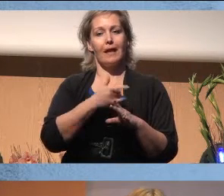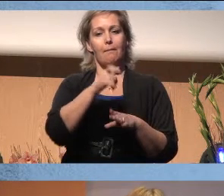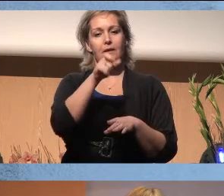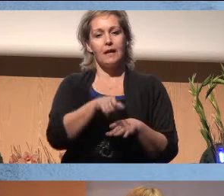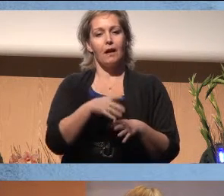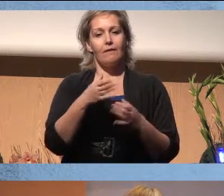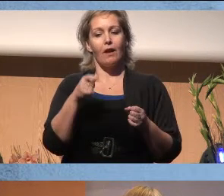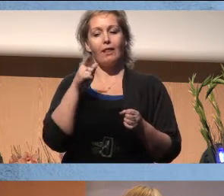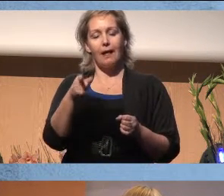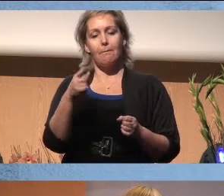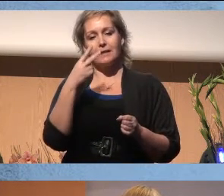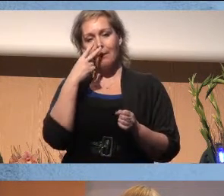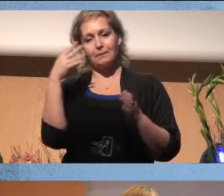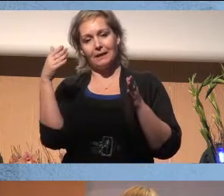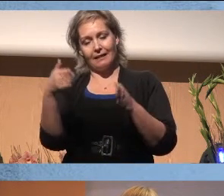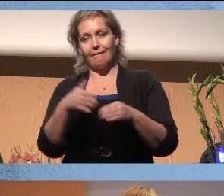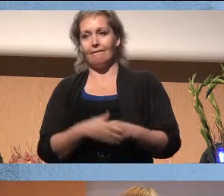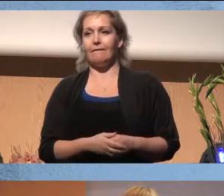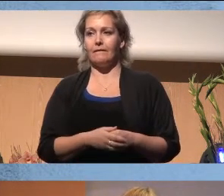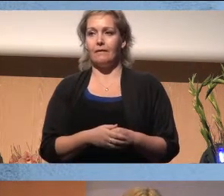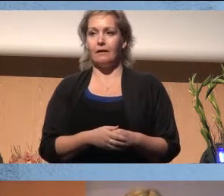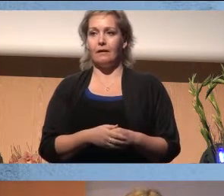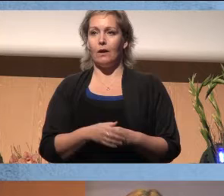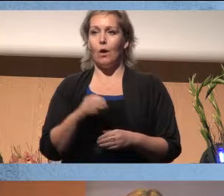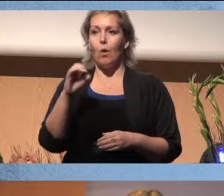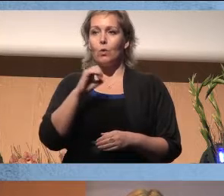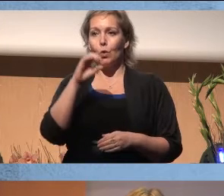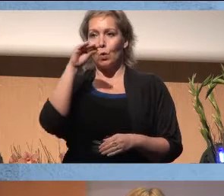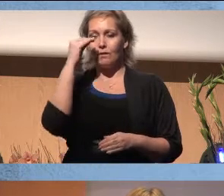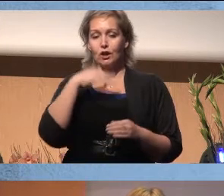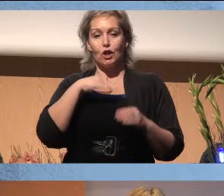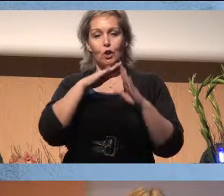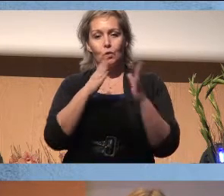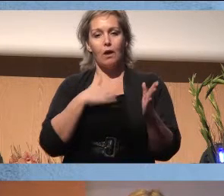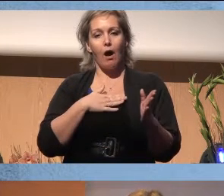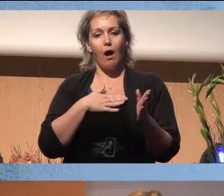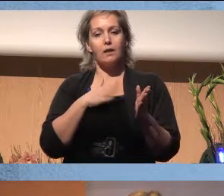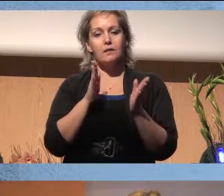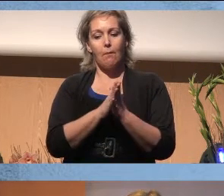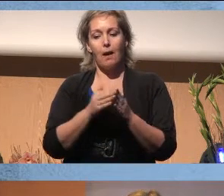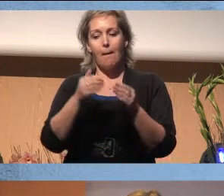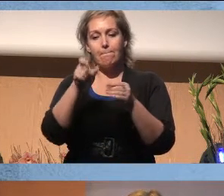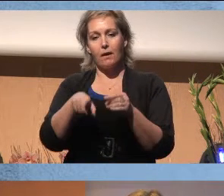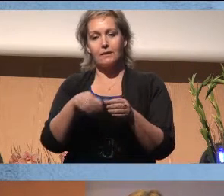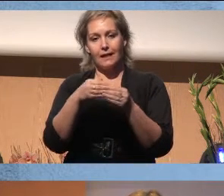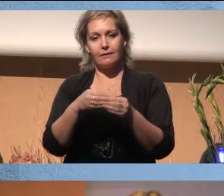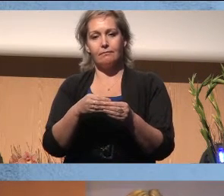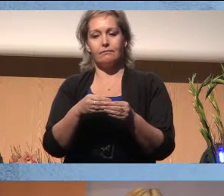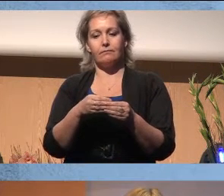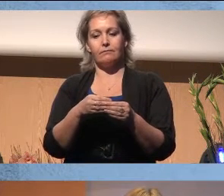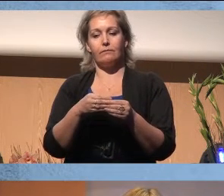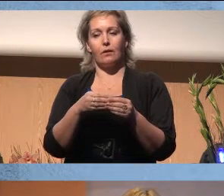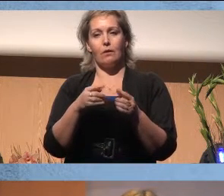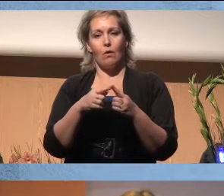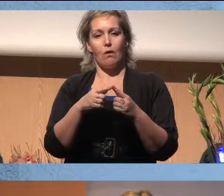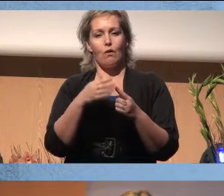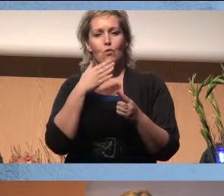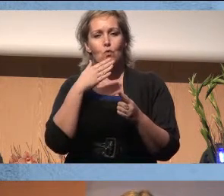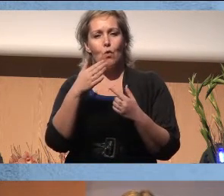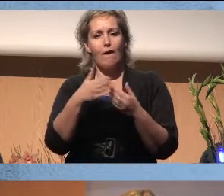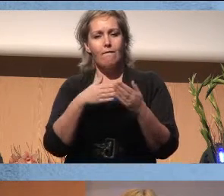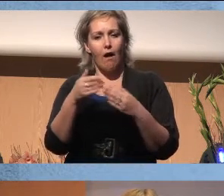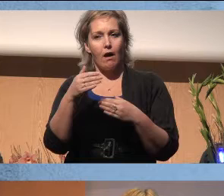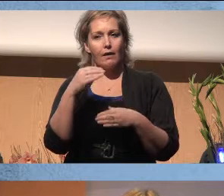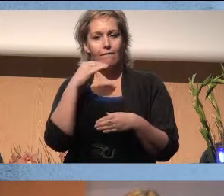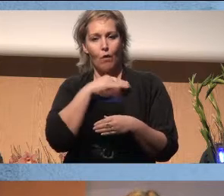deres perspektiv. Oslo Universitetssykehus har sammen med pasientene, til og med designere og gode